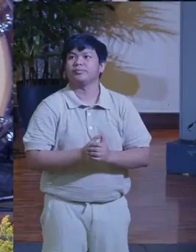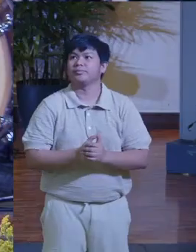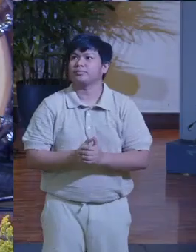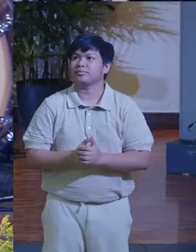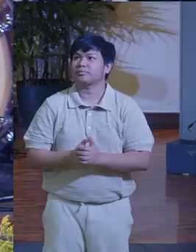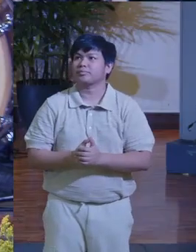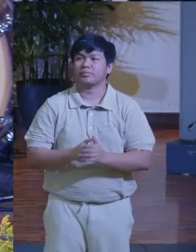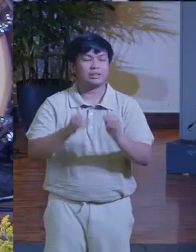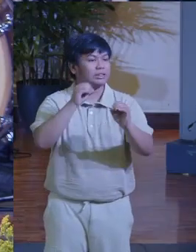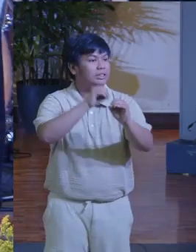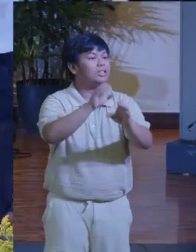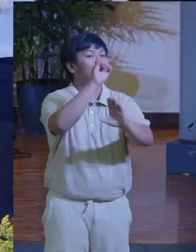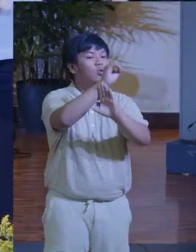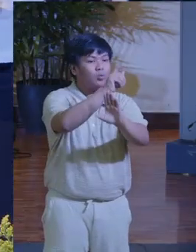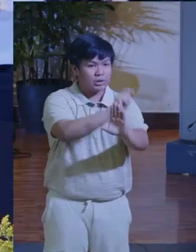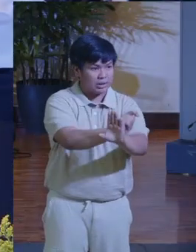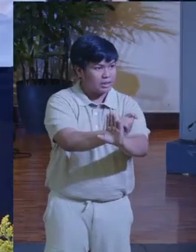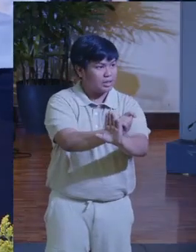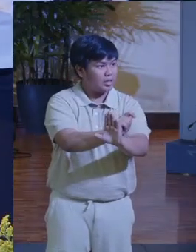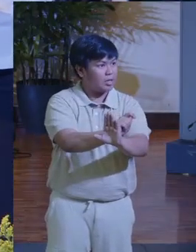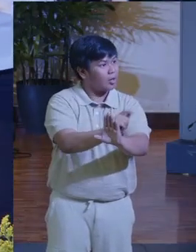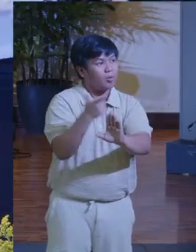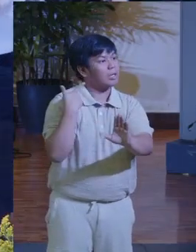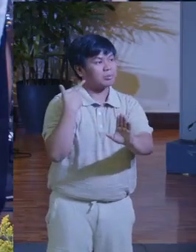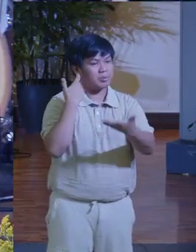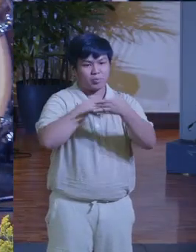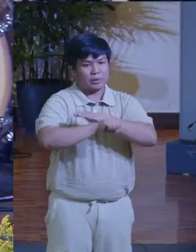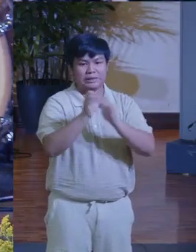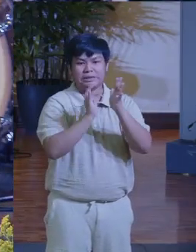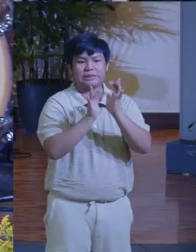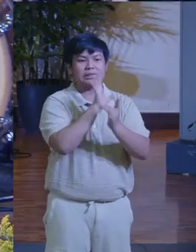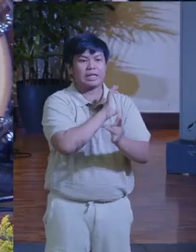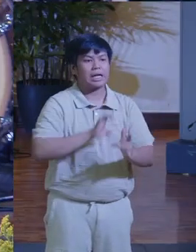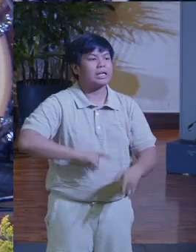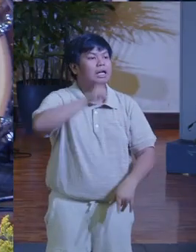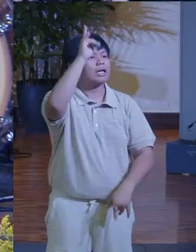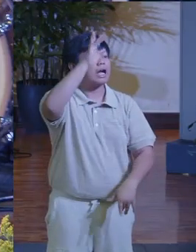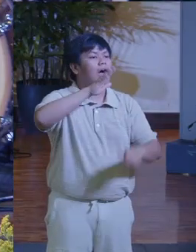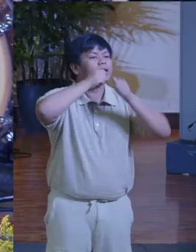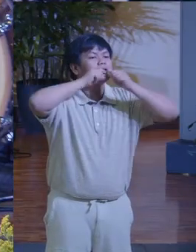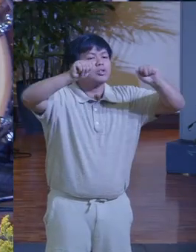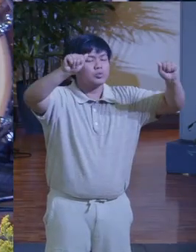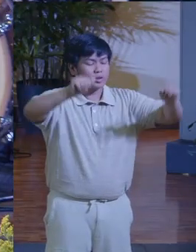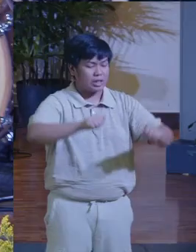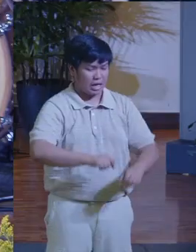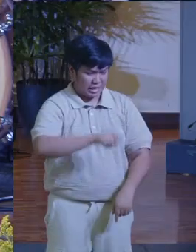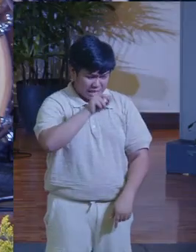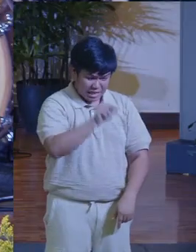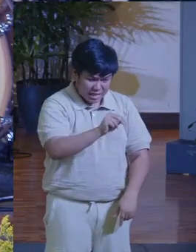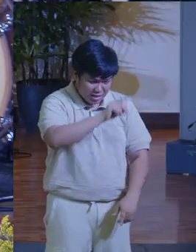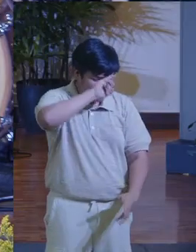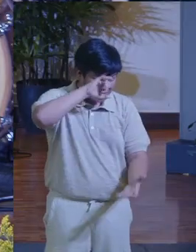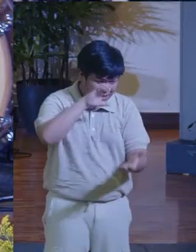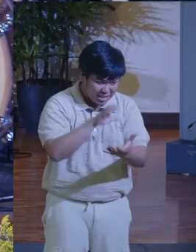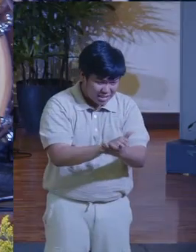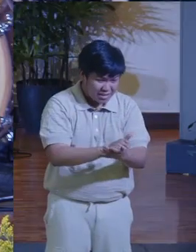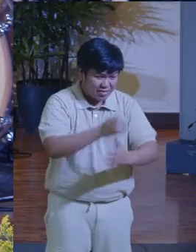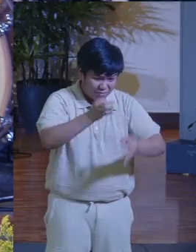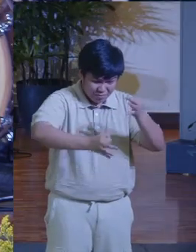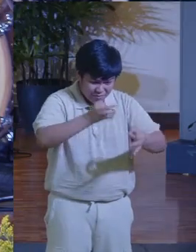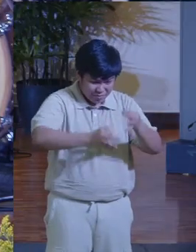Sa Old Testament pa lang, isinisigaw na ng Diyos yun. Kaya sinabi niya dun sa